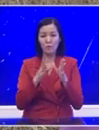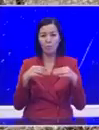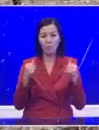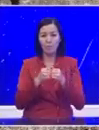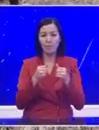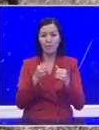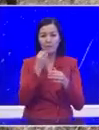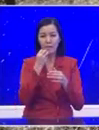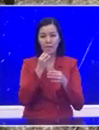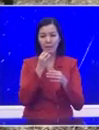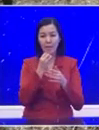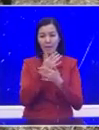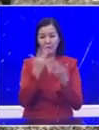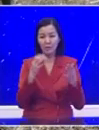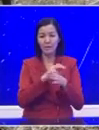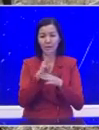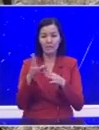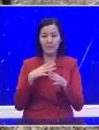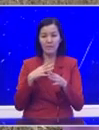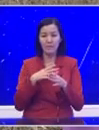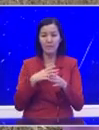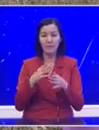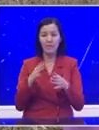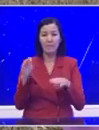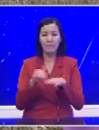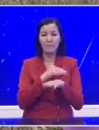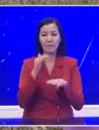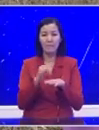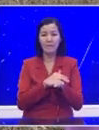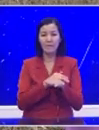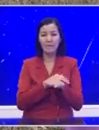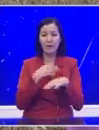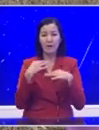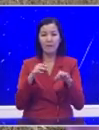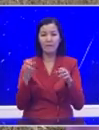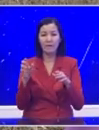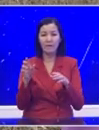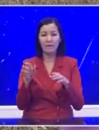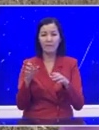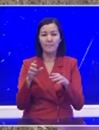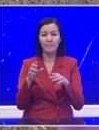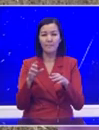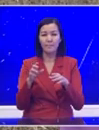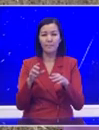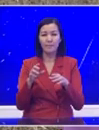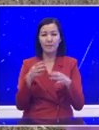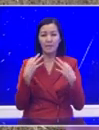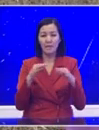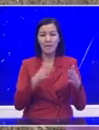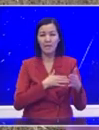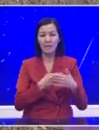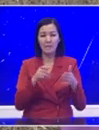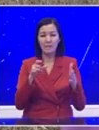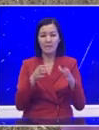етті. Бізде мейірімді жетісу еріктілерінің фонд кеңсесі аясында автоеріктілер жұмысы қолға алынған. Кез келген қазіргі таңда